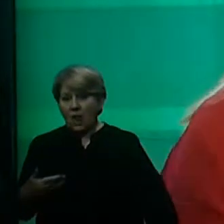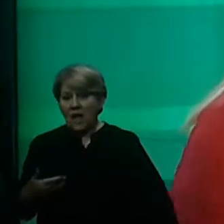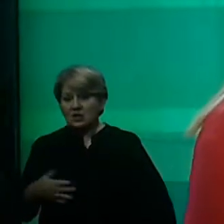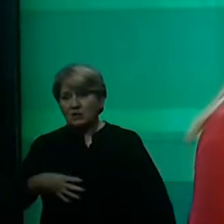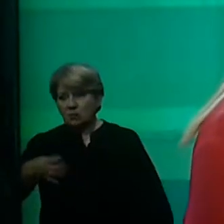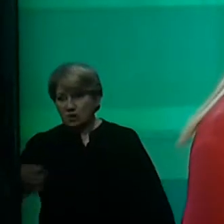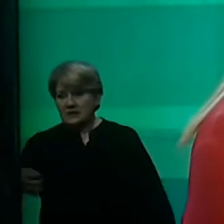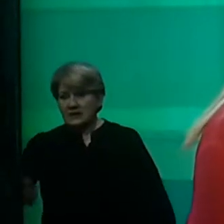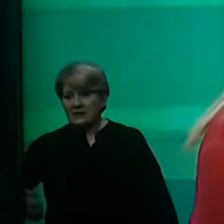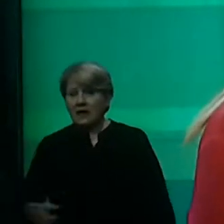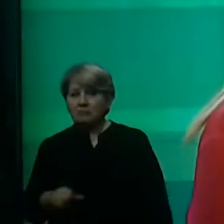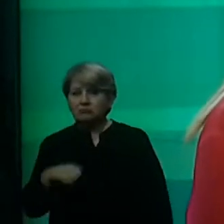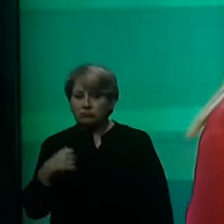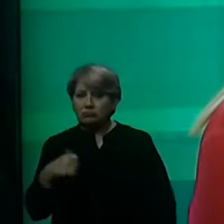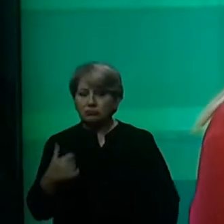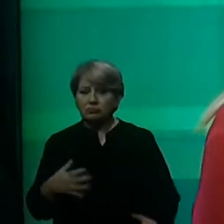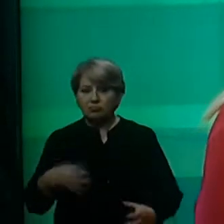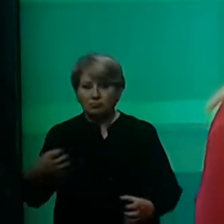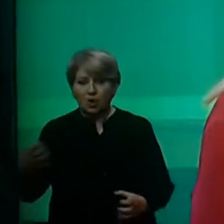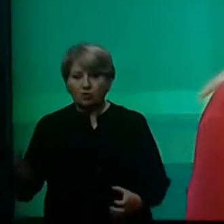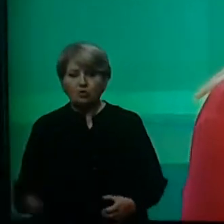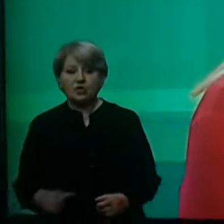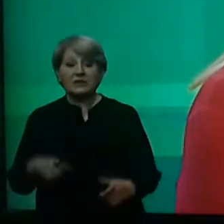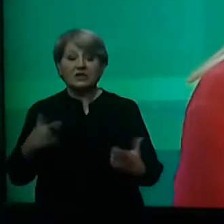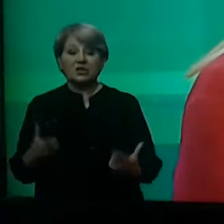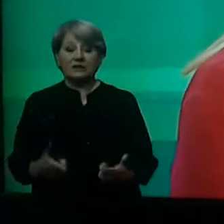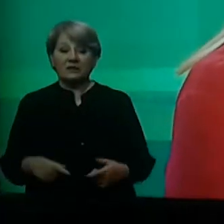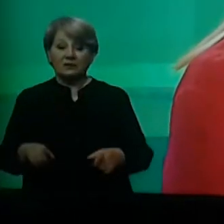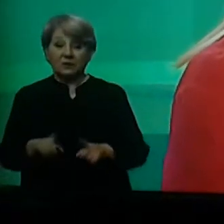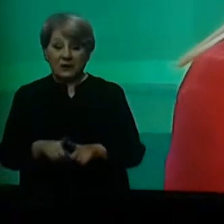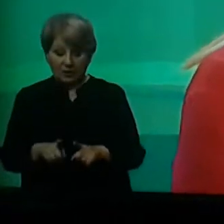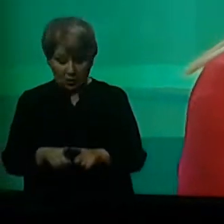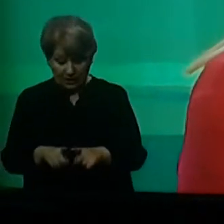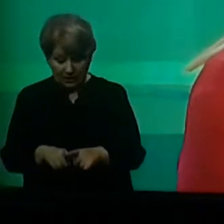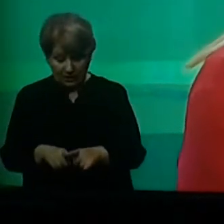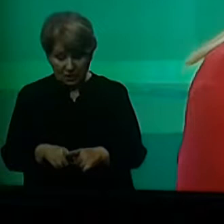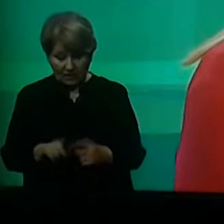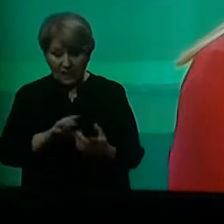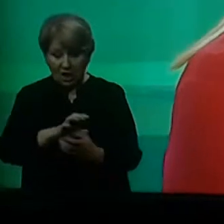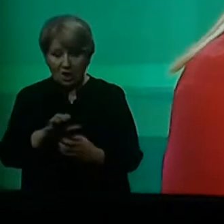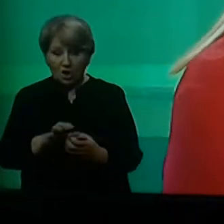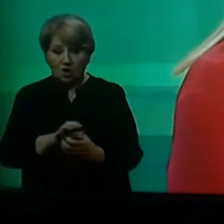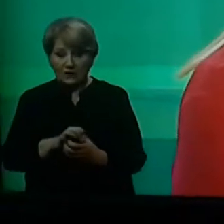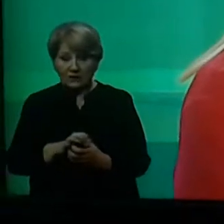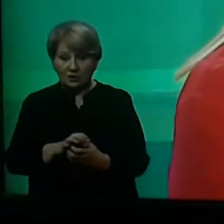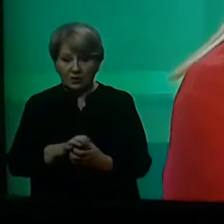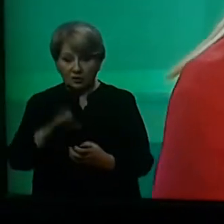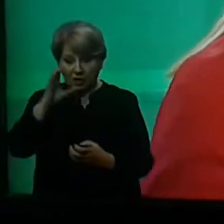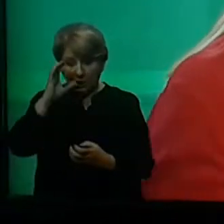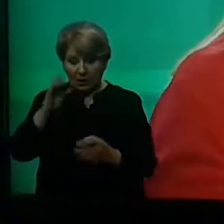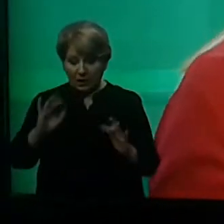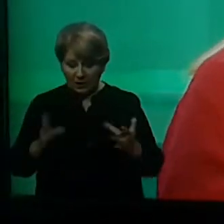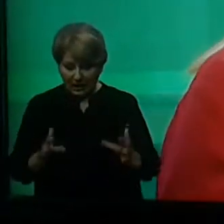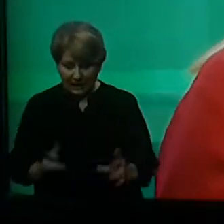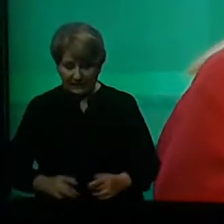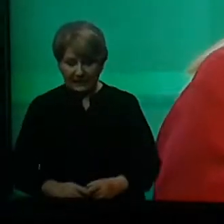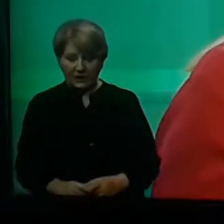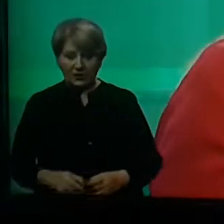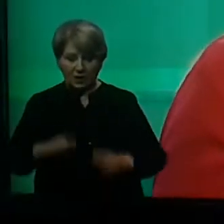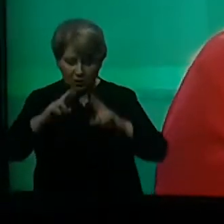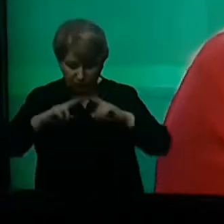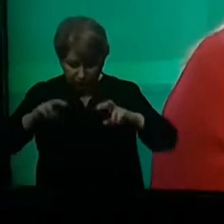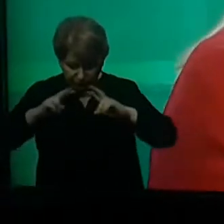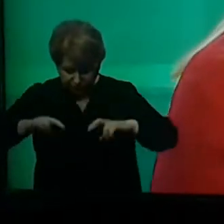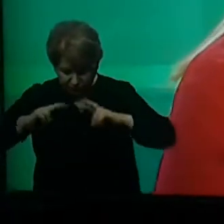se prolongira s godinama, i tu je sad isto, to su roditelji koji vam toliko gledaju na internet, toliko vam